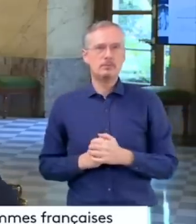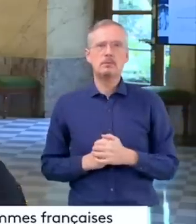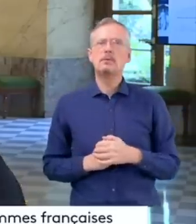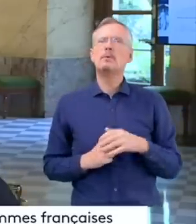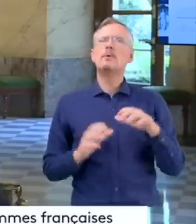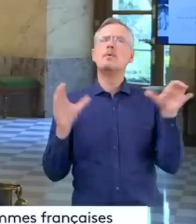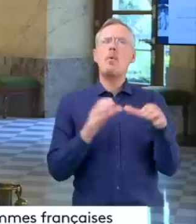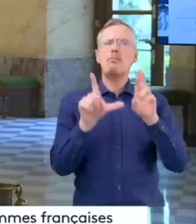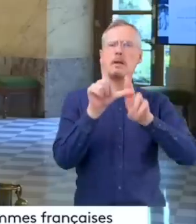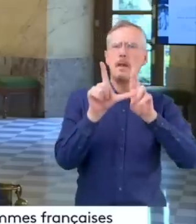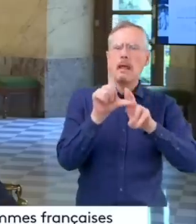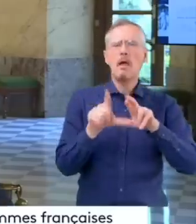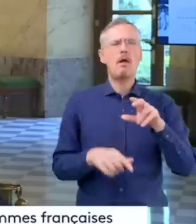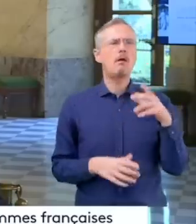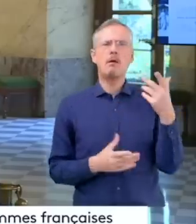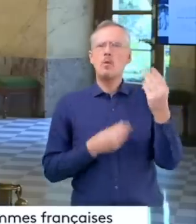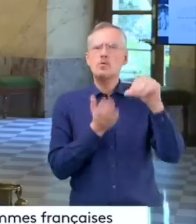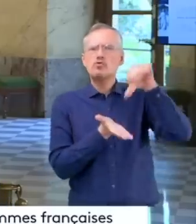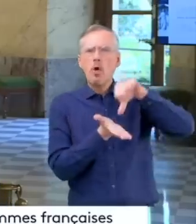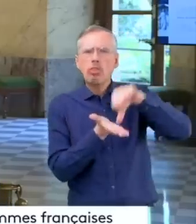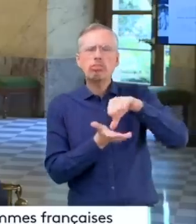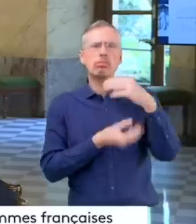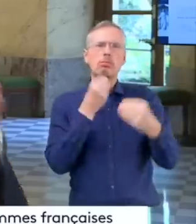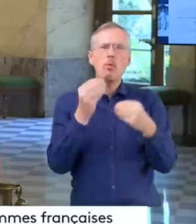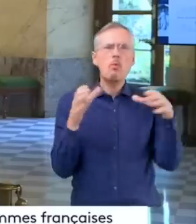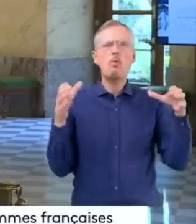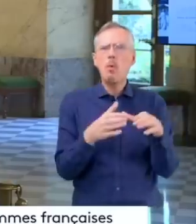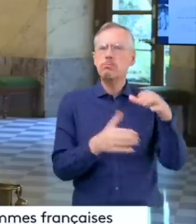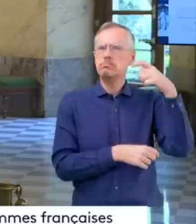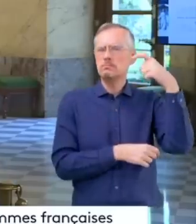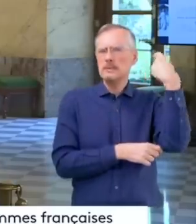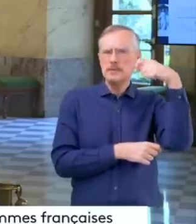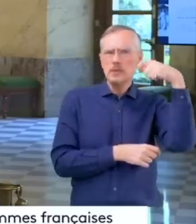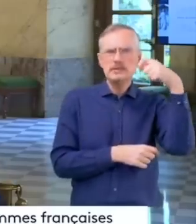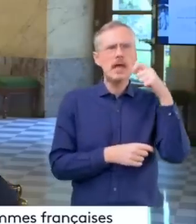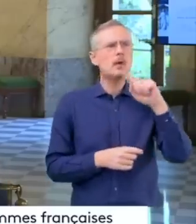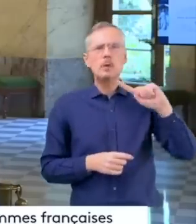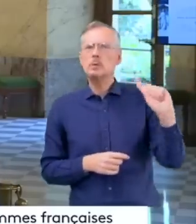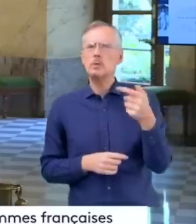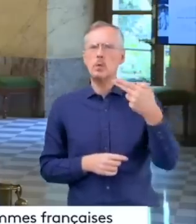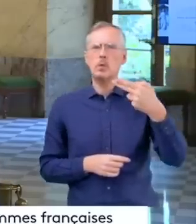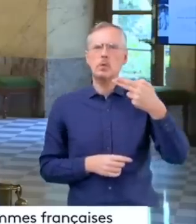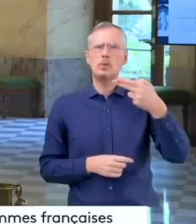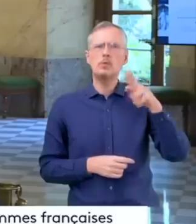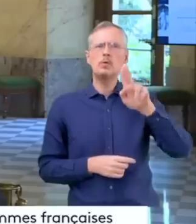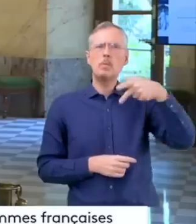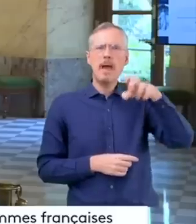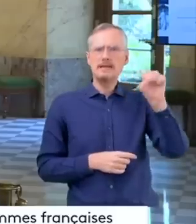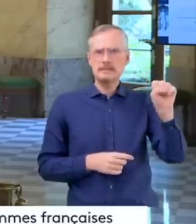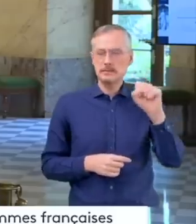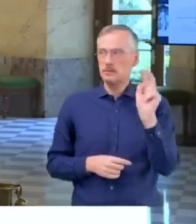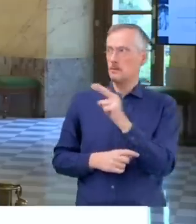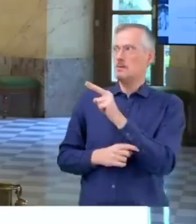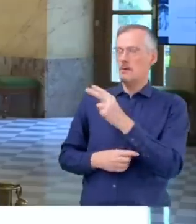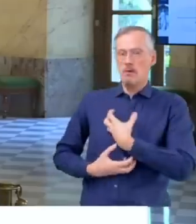Les Républicains, les députés du groupe Modem, les députés du groupe La République En Marche, l'ensemble des députés du groupe NUPES ont entendu une seule et même chose, une